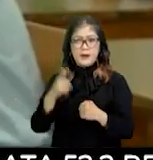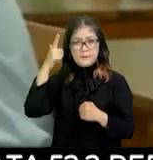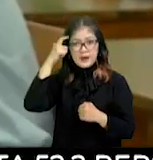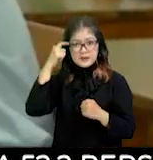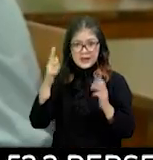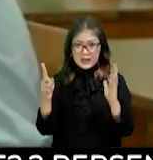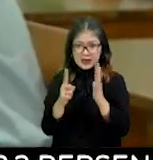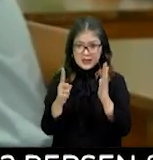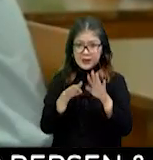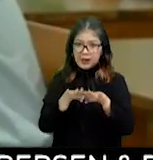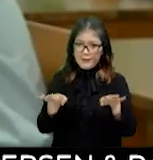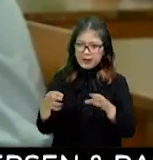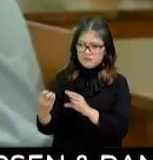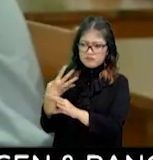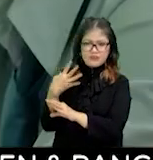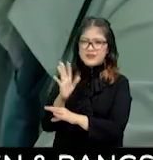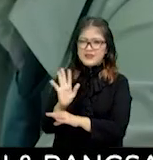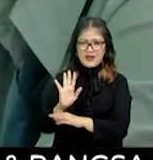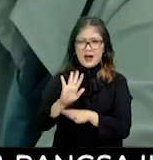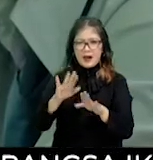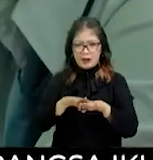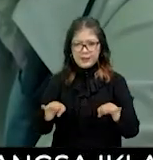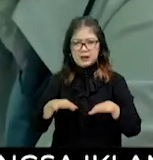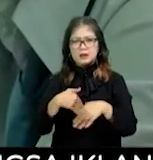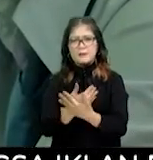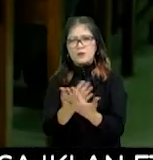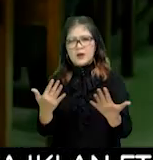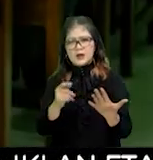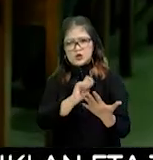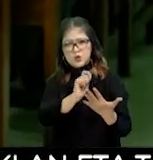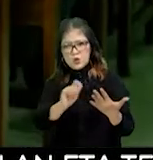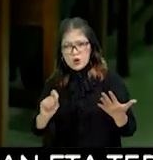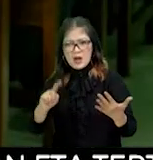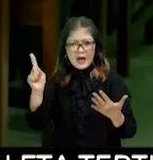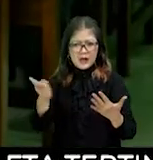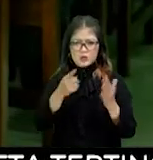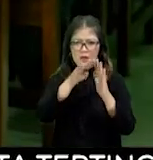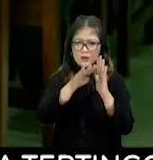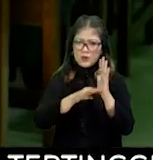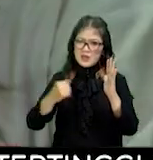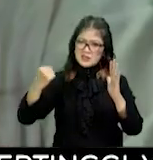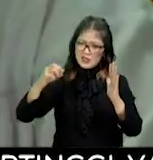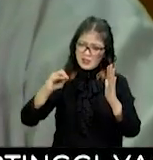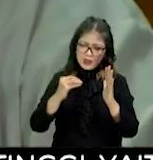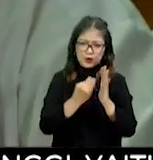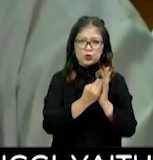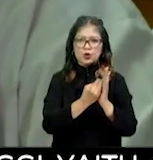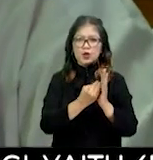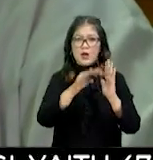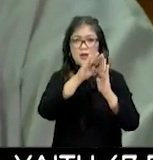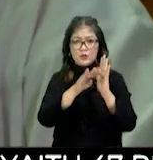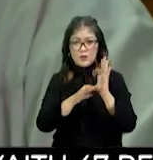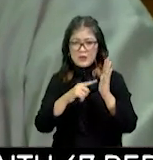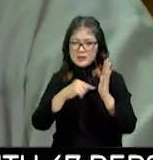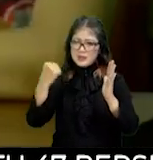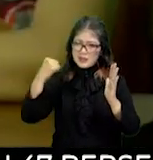penyebaran COVID-19, seluruh warga sekolah diminta disiplin menerapkan protokol kesehatan. Penerapan protokol kesehatan tidak hanya berlangsung saat